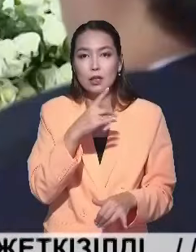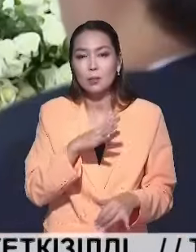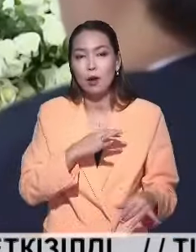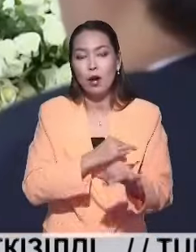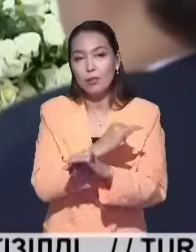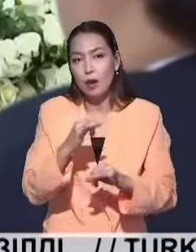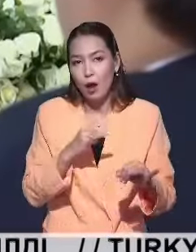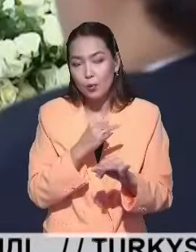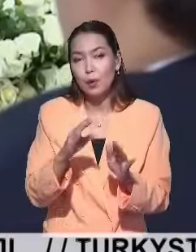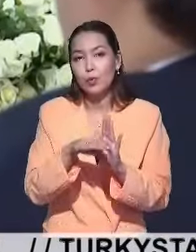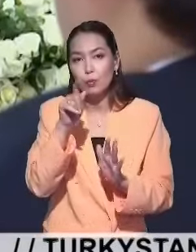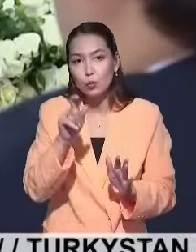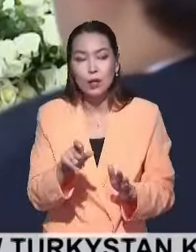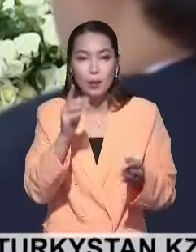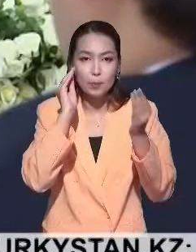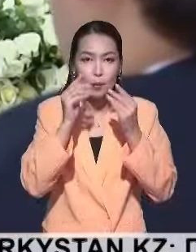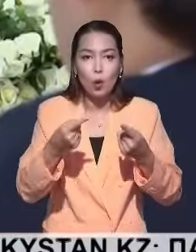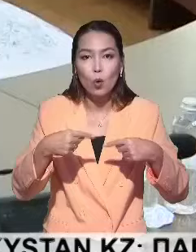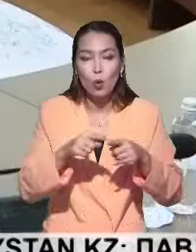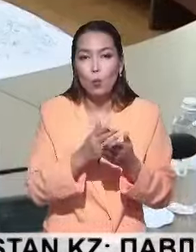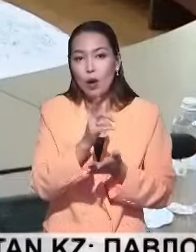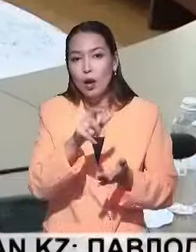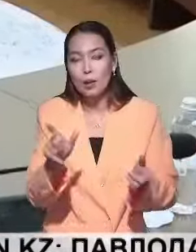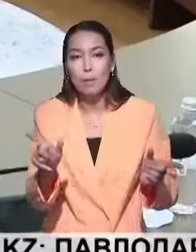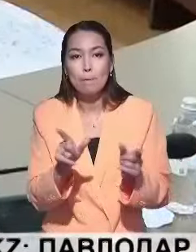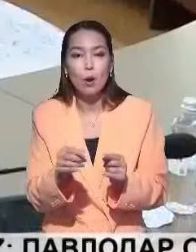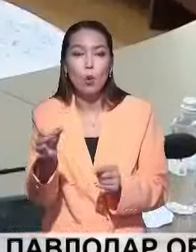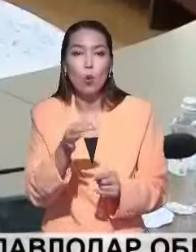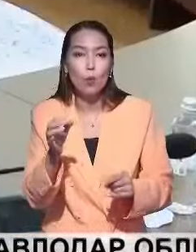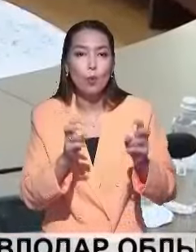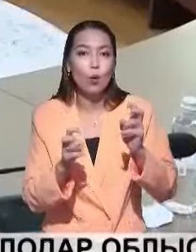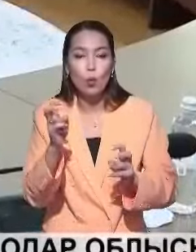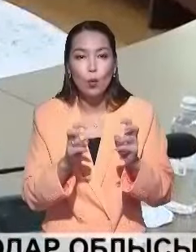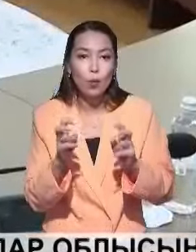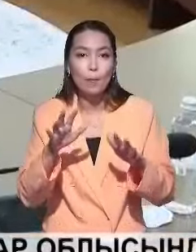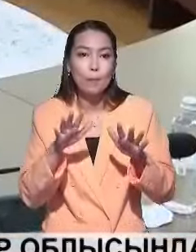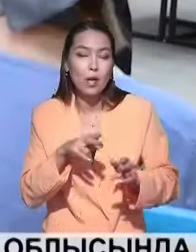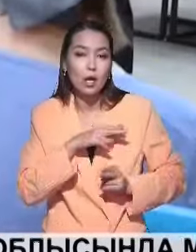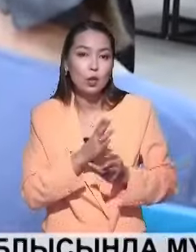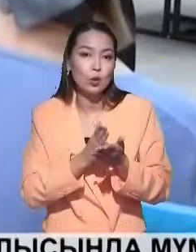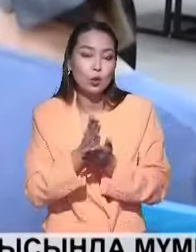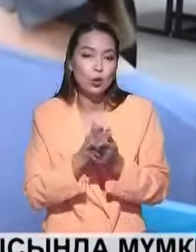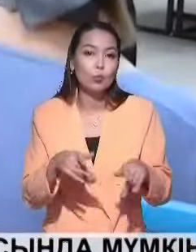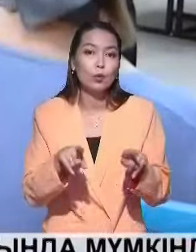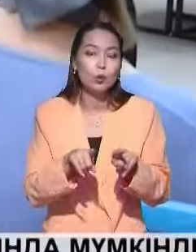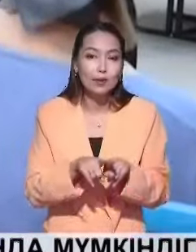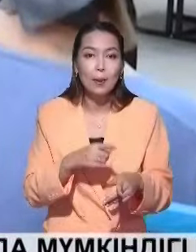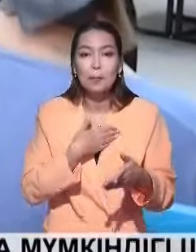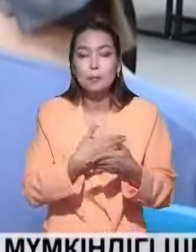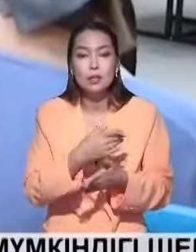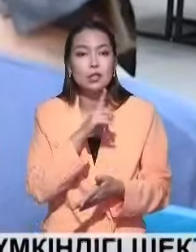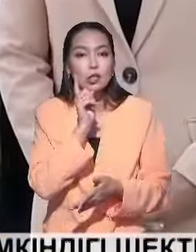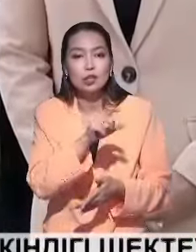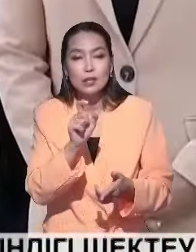барысында депутаттар, сарапшылармен және қоғам қайраткерлерімен бірге облыстағы өндірістік кәсіпорындардың еңбек ұжымдарымен сондай-ақ